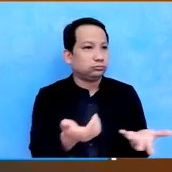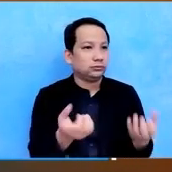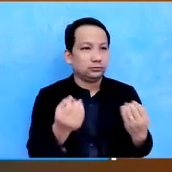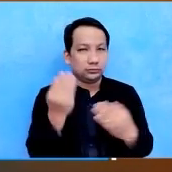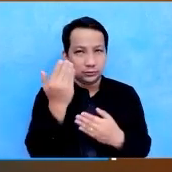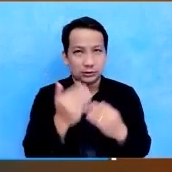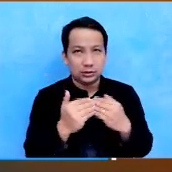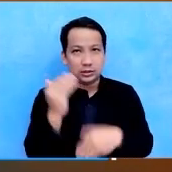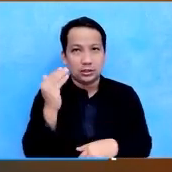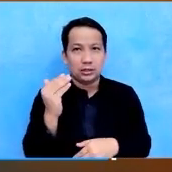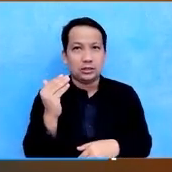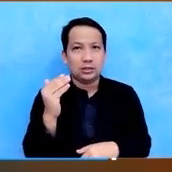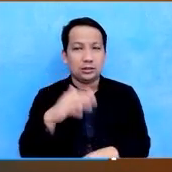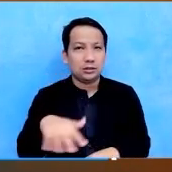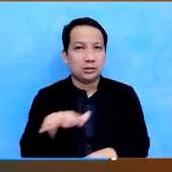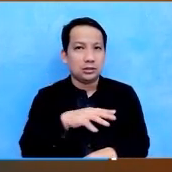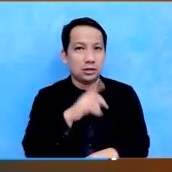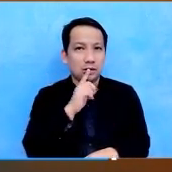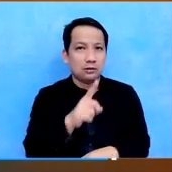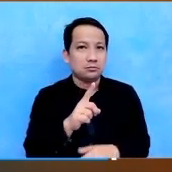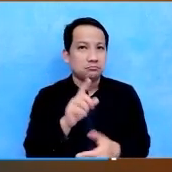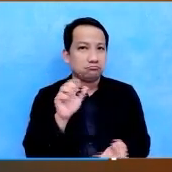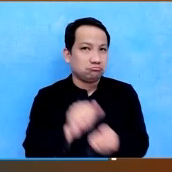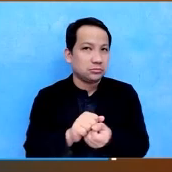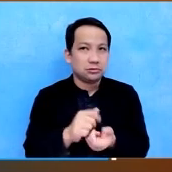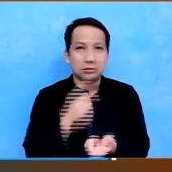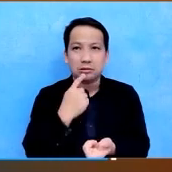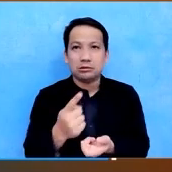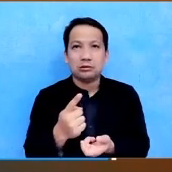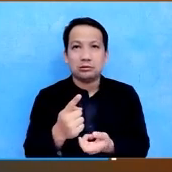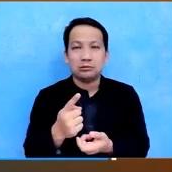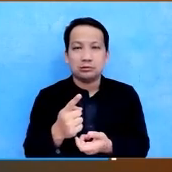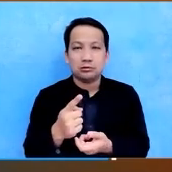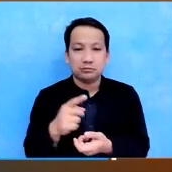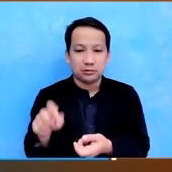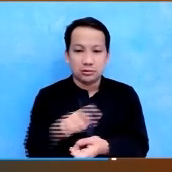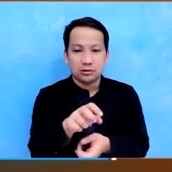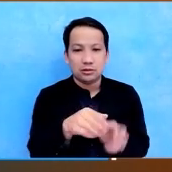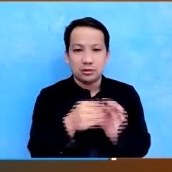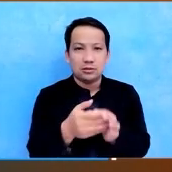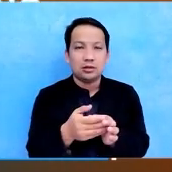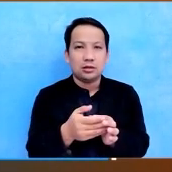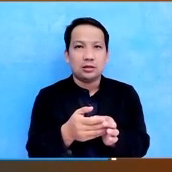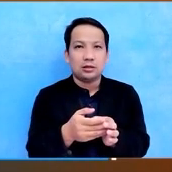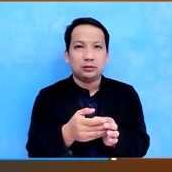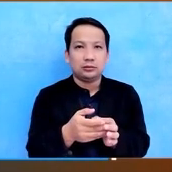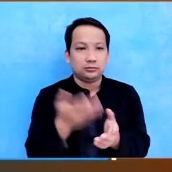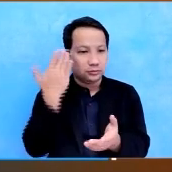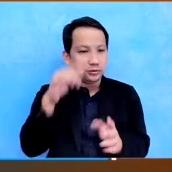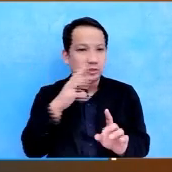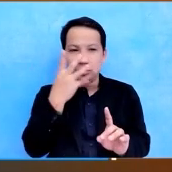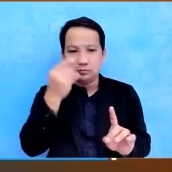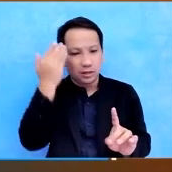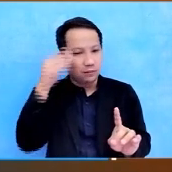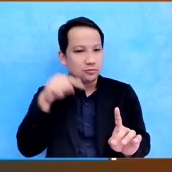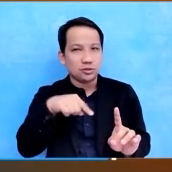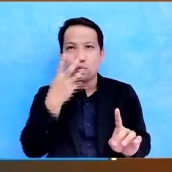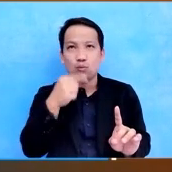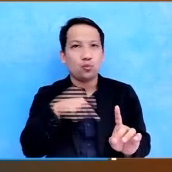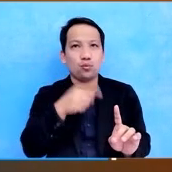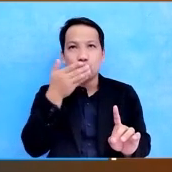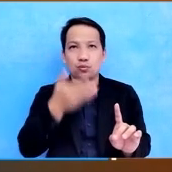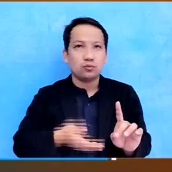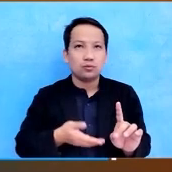mga nakakalahok as when you mention biyahero. So hindi pa po natutukoy kung sino po doon,